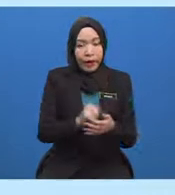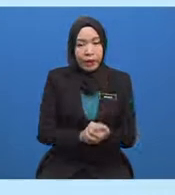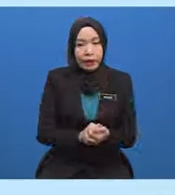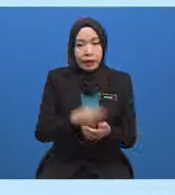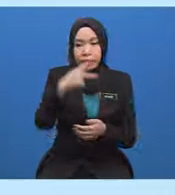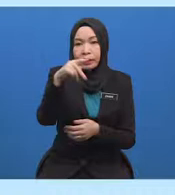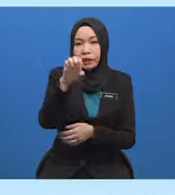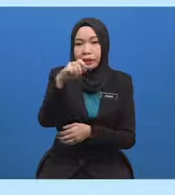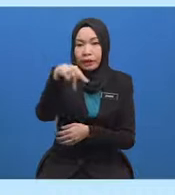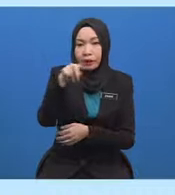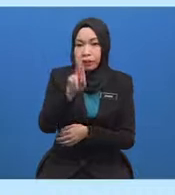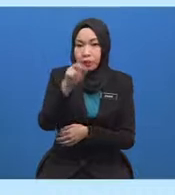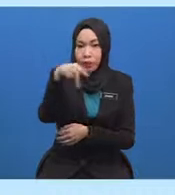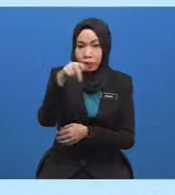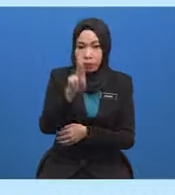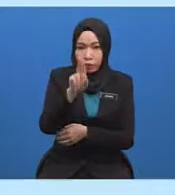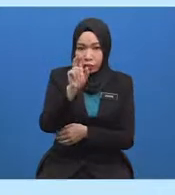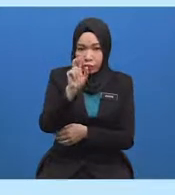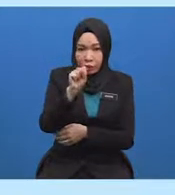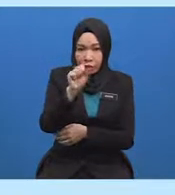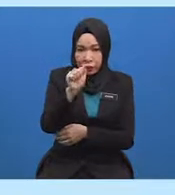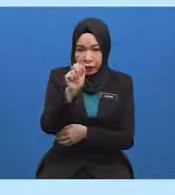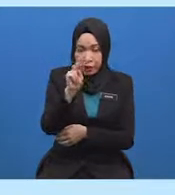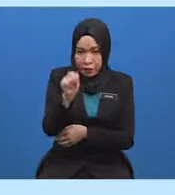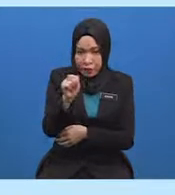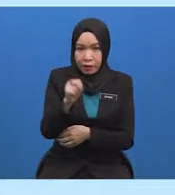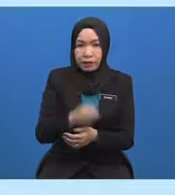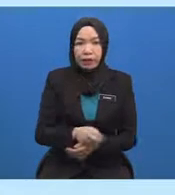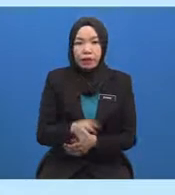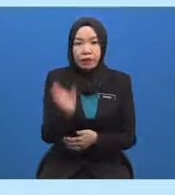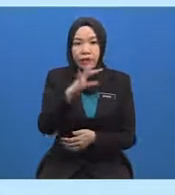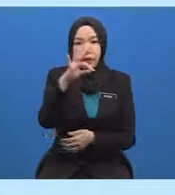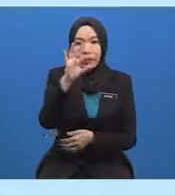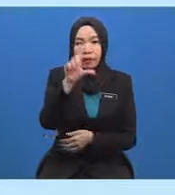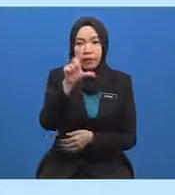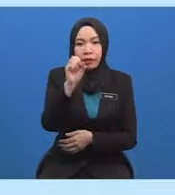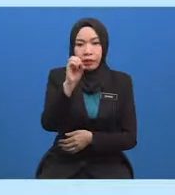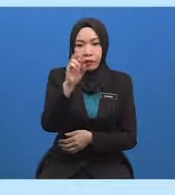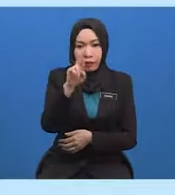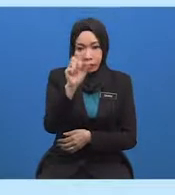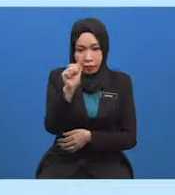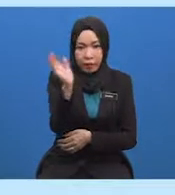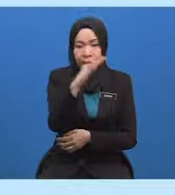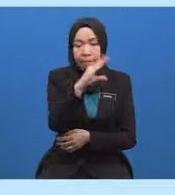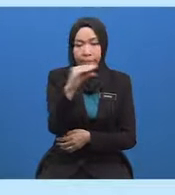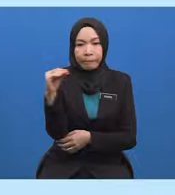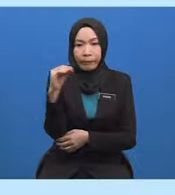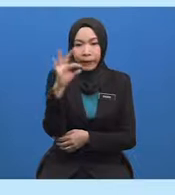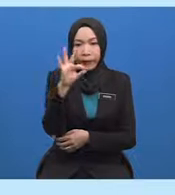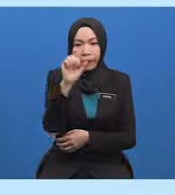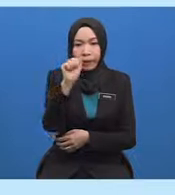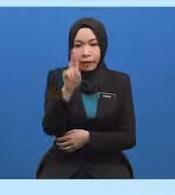flora dan fauna ia murid-murid kejadian tanah runtuh dan aliran lumpur